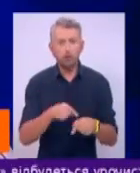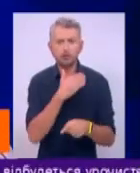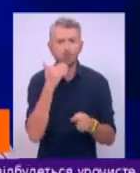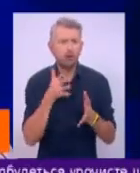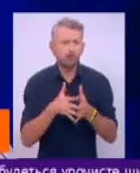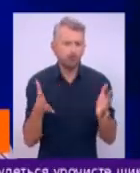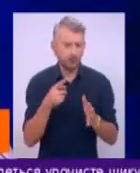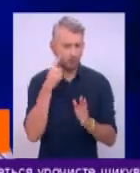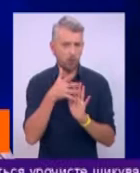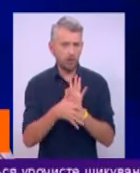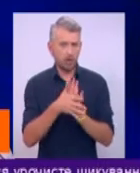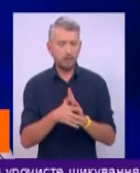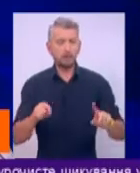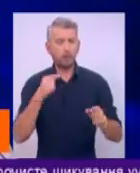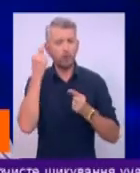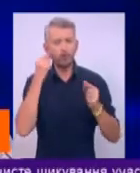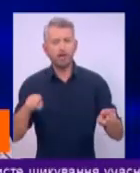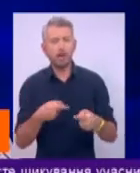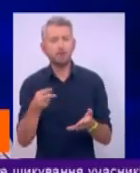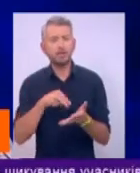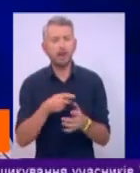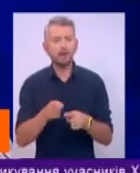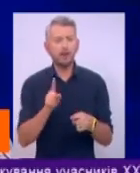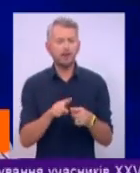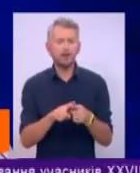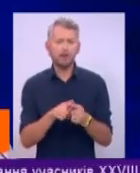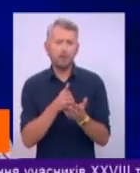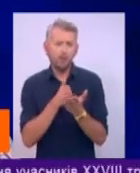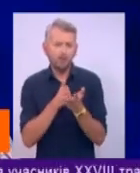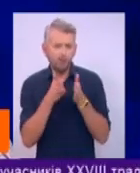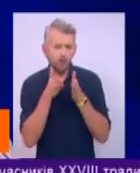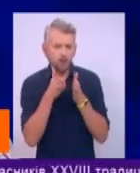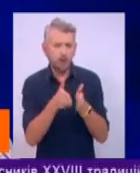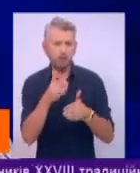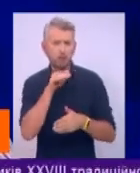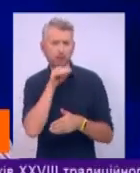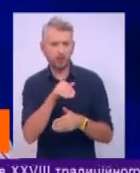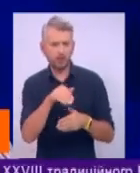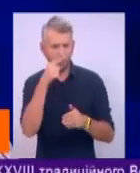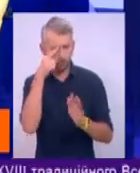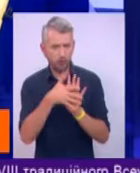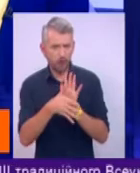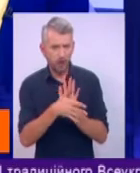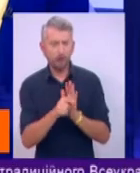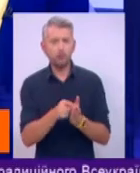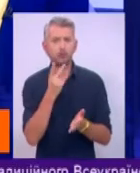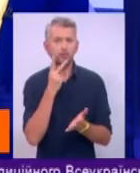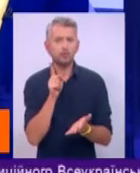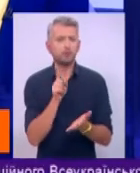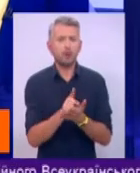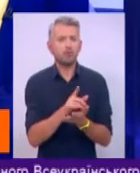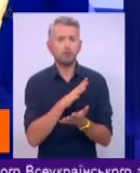ширше поняття. Психологічна реабілітація – це вузьке професійне поняття, яке завжди має конкретну мету.